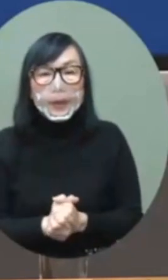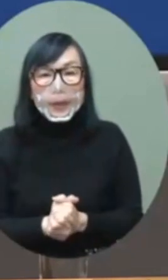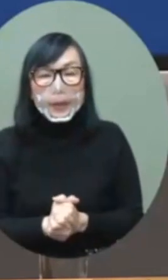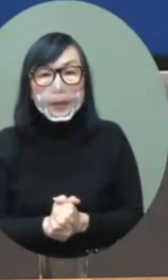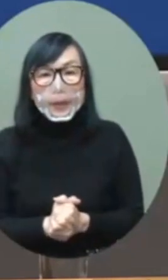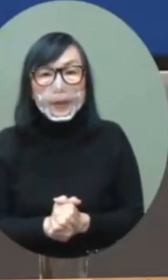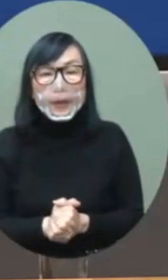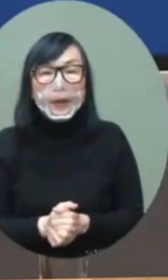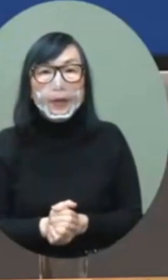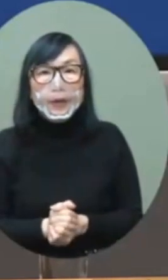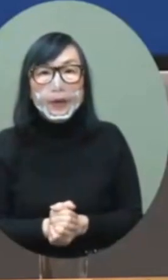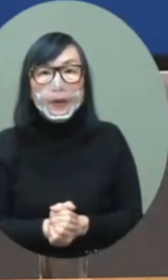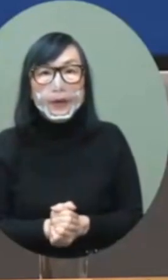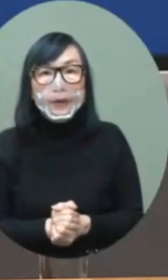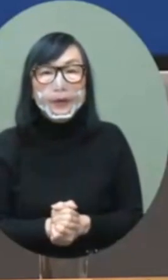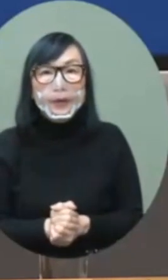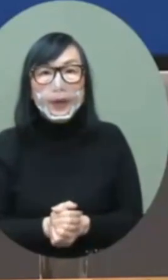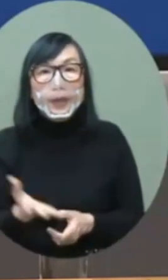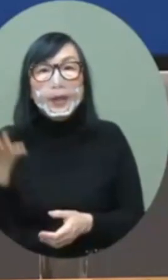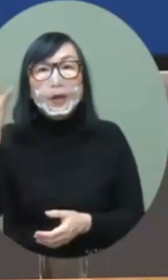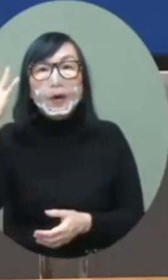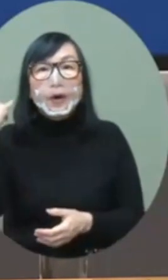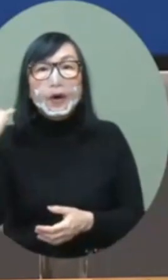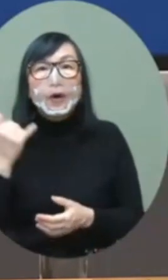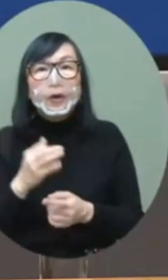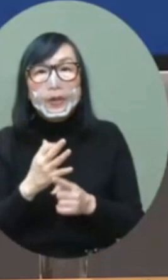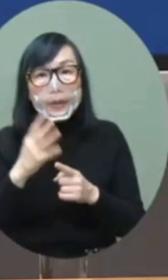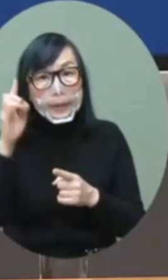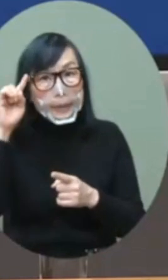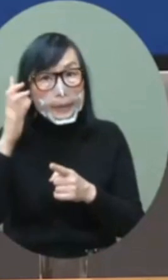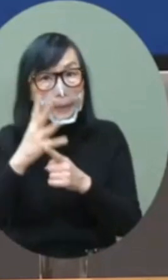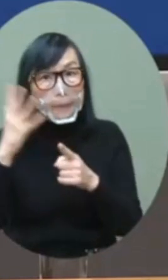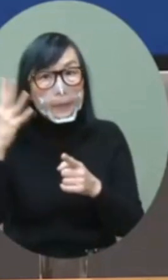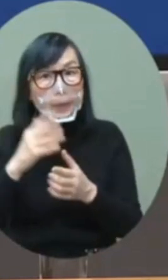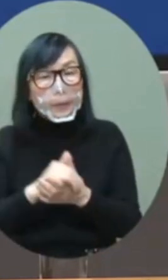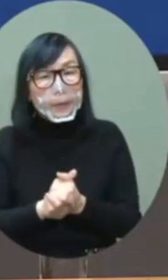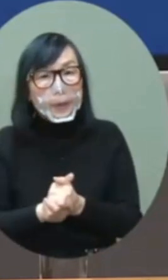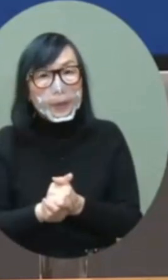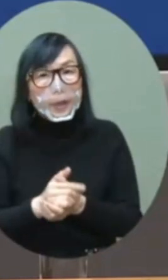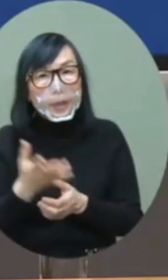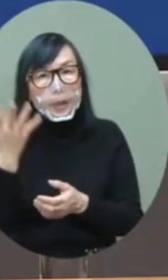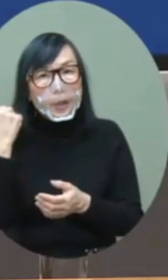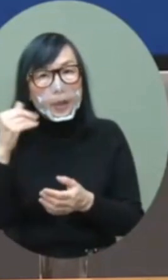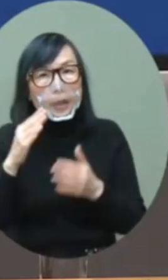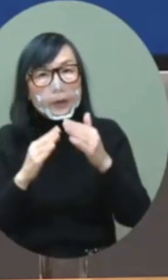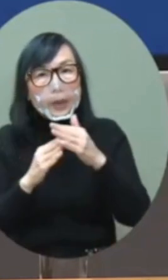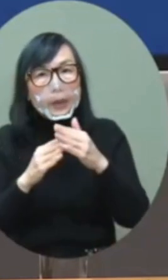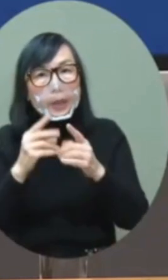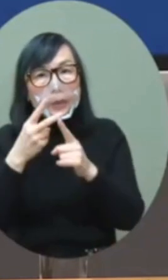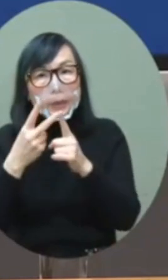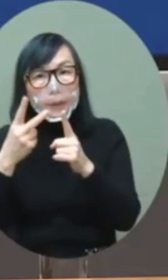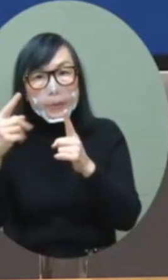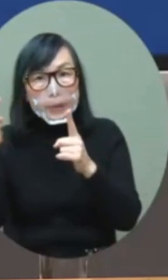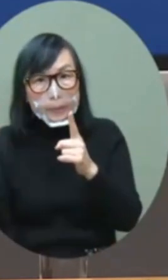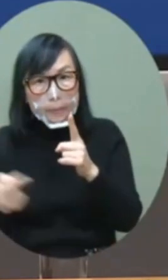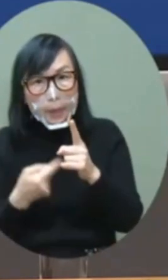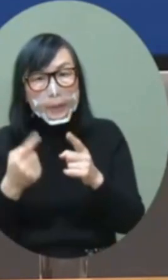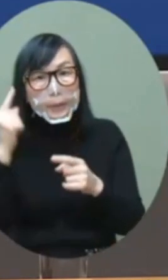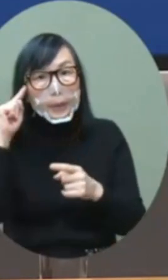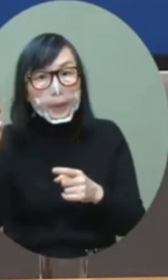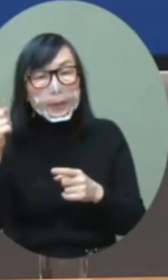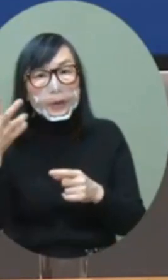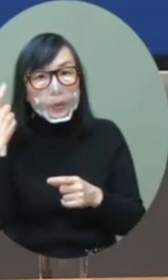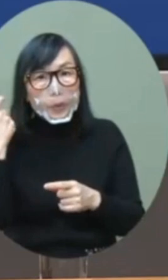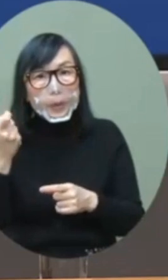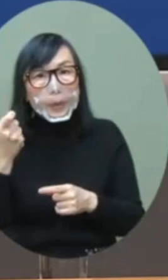係過去呢半個月咧就早期都係停留喺12萬一日啦，咁最近就